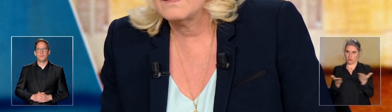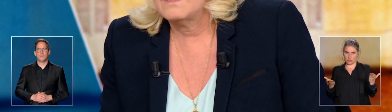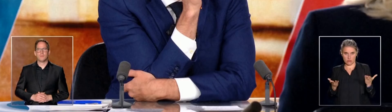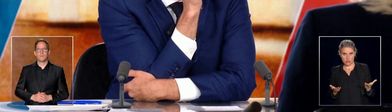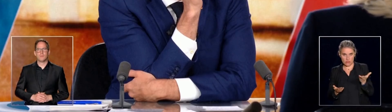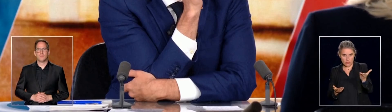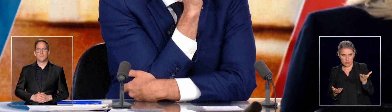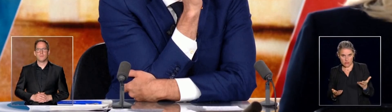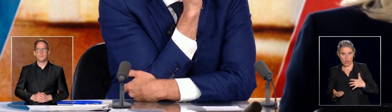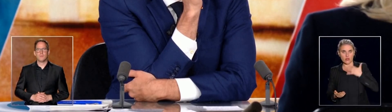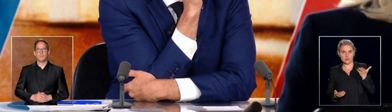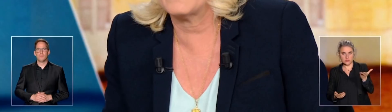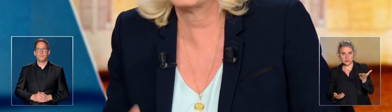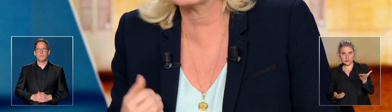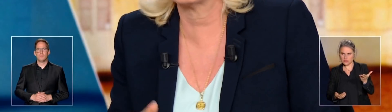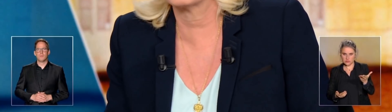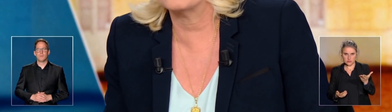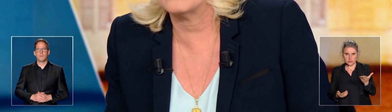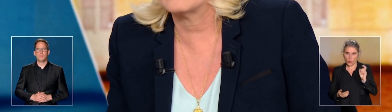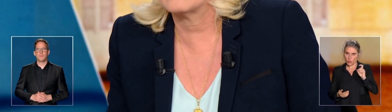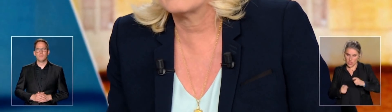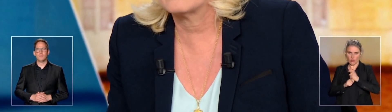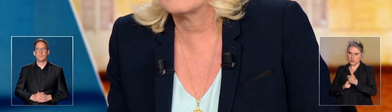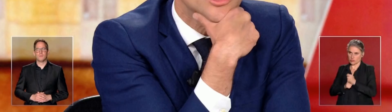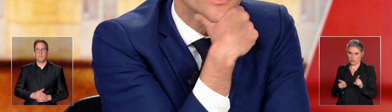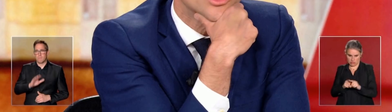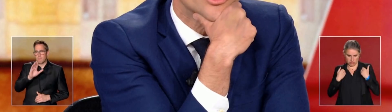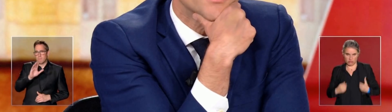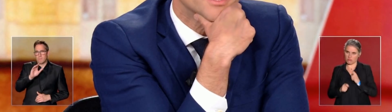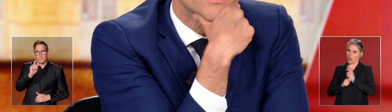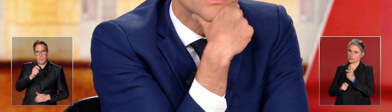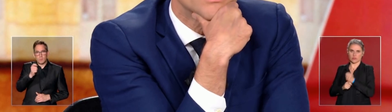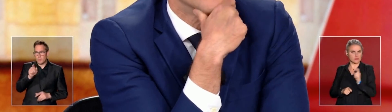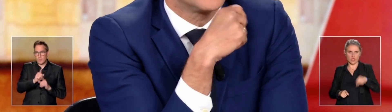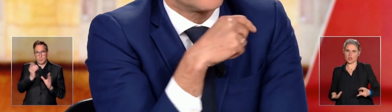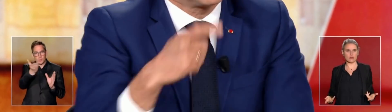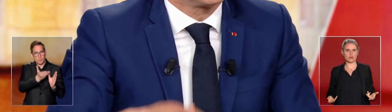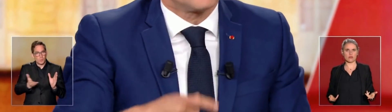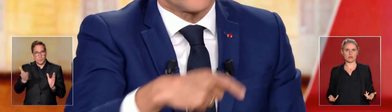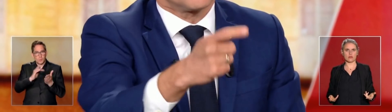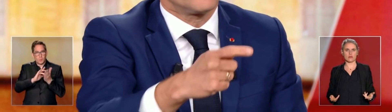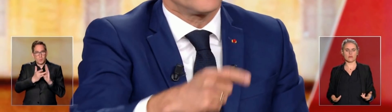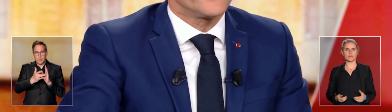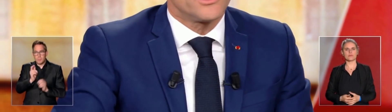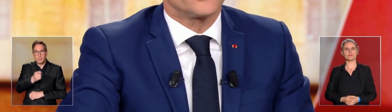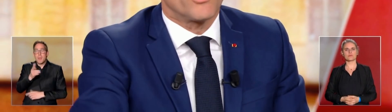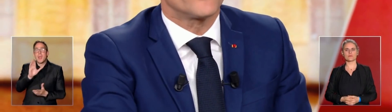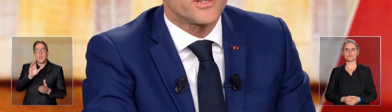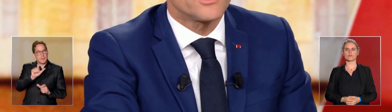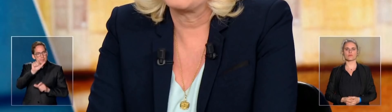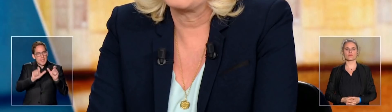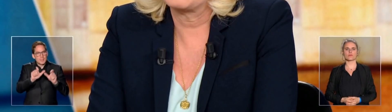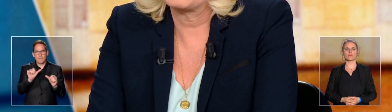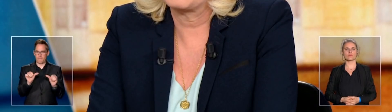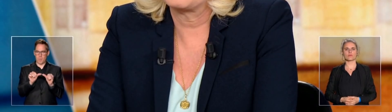la seule chose qu'ils doivent serbource et leurs prêts exactement comme moi mais comme votre serviteur aussi madame simplement ils vont dans comme vous l'avez dit dans des banques